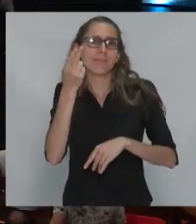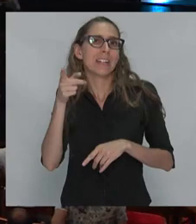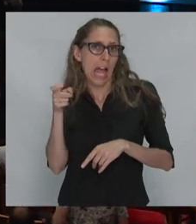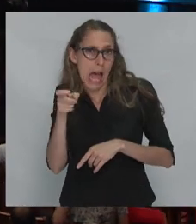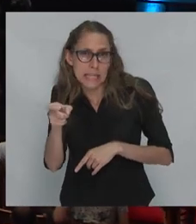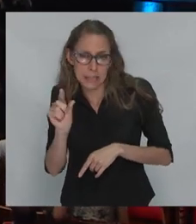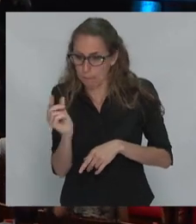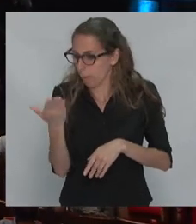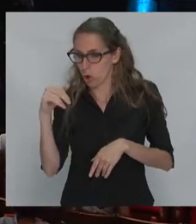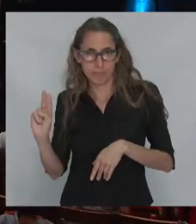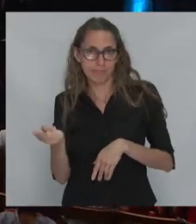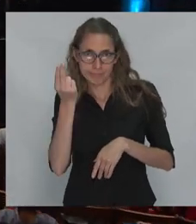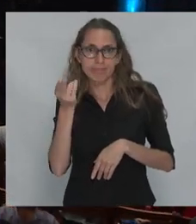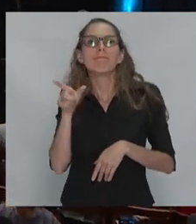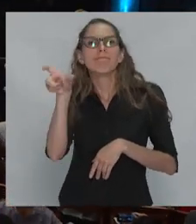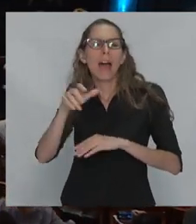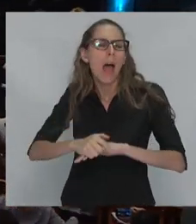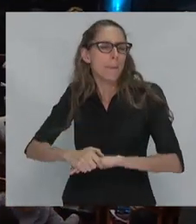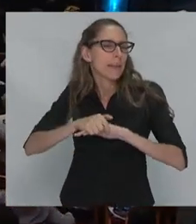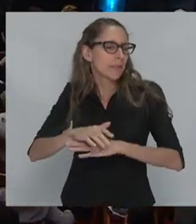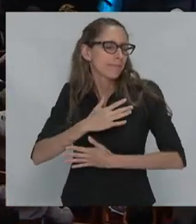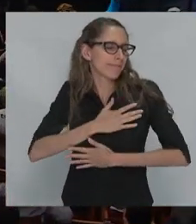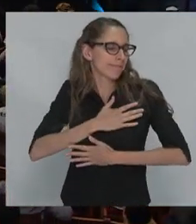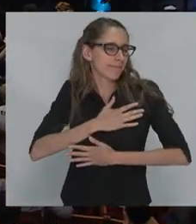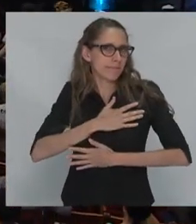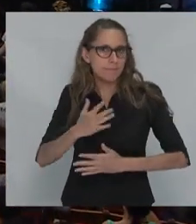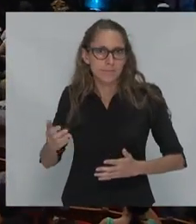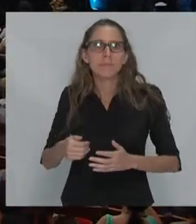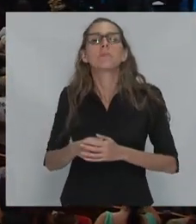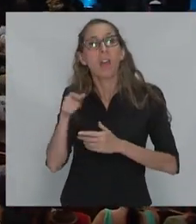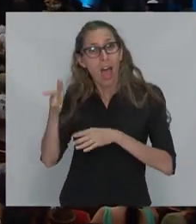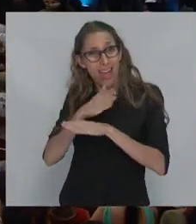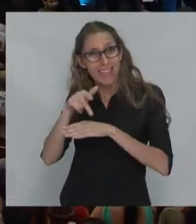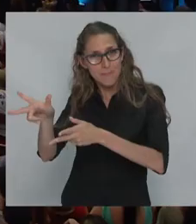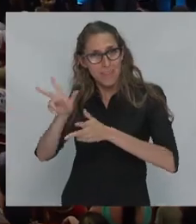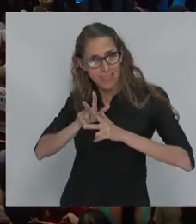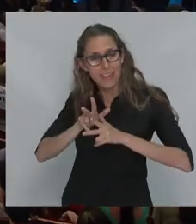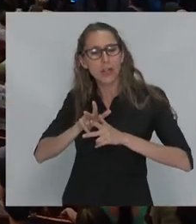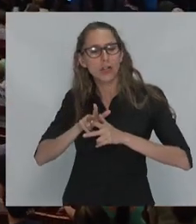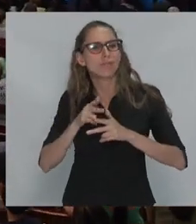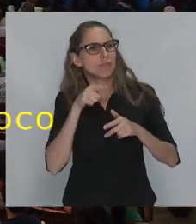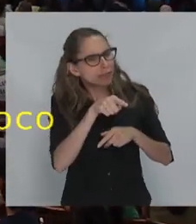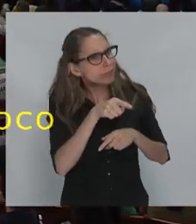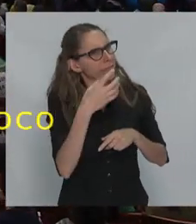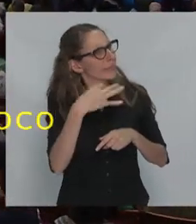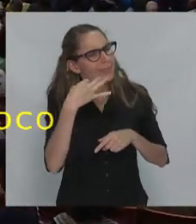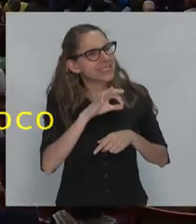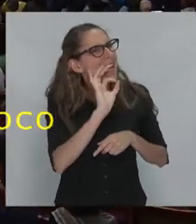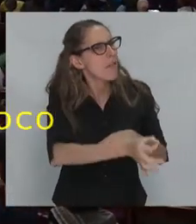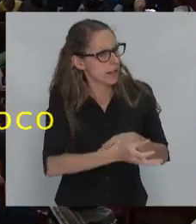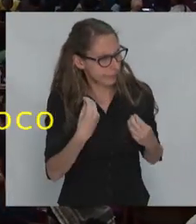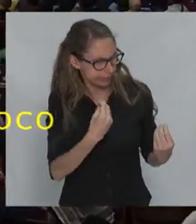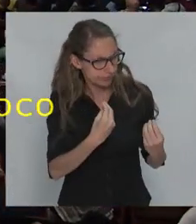très bon ami. Iyad m'a dit, il faut que tu saches une chose. Je fais des entretiens avec les